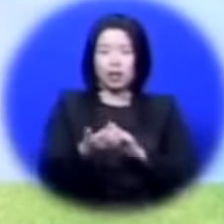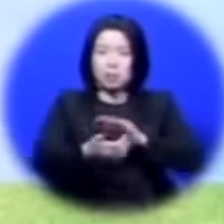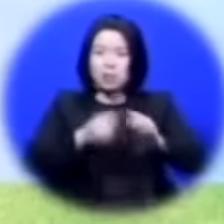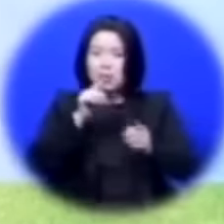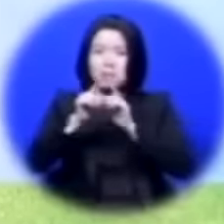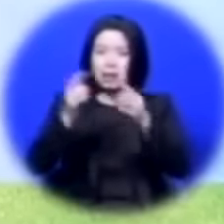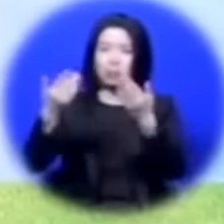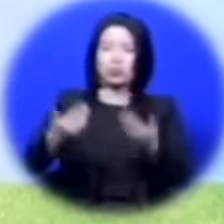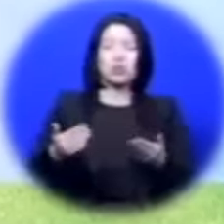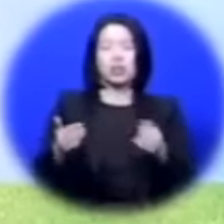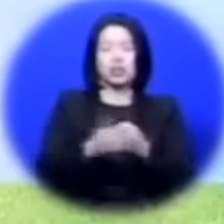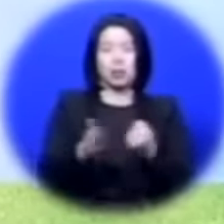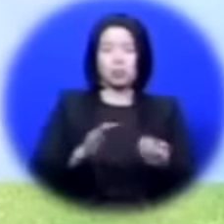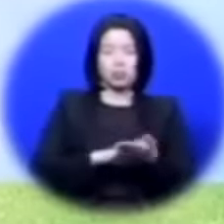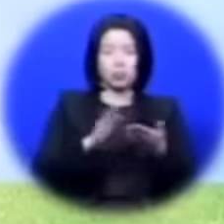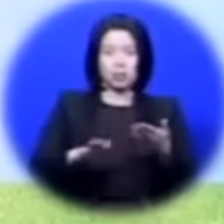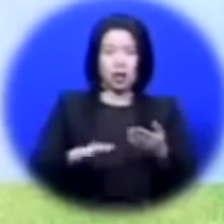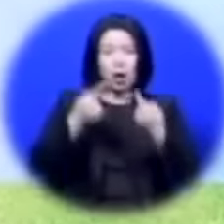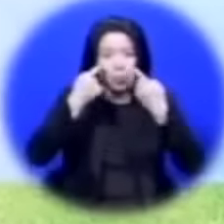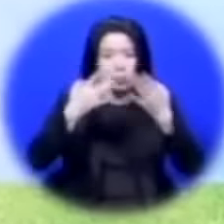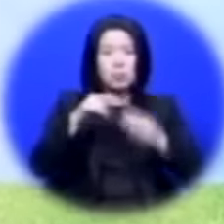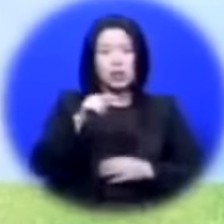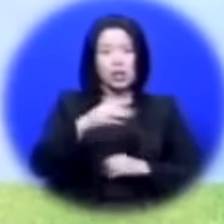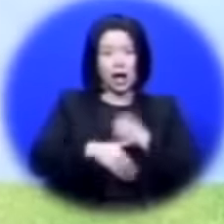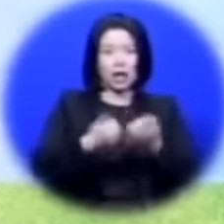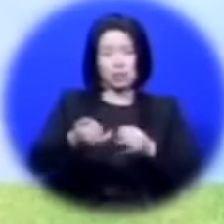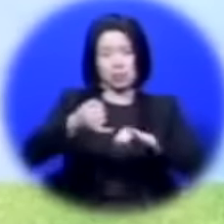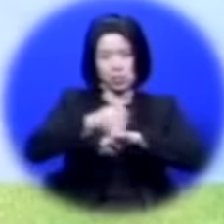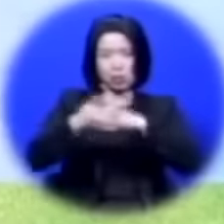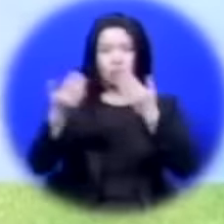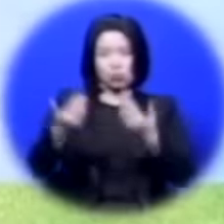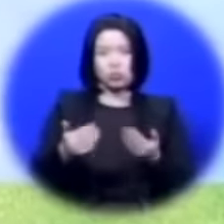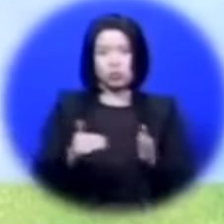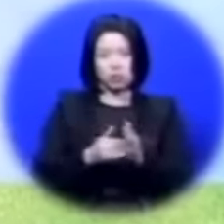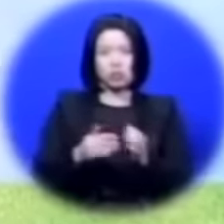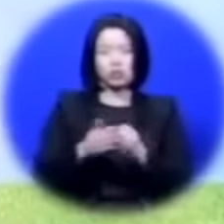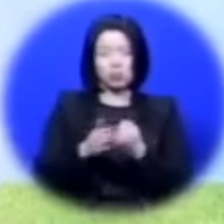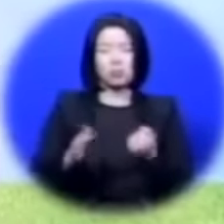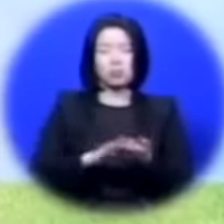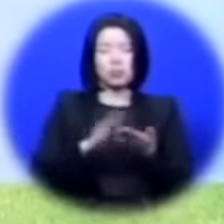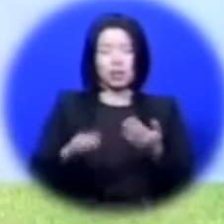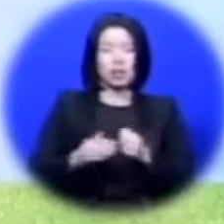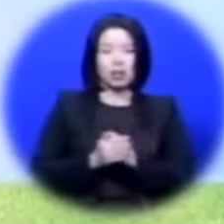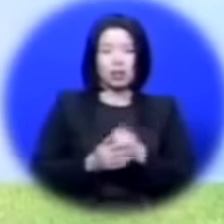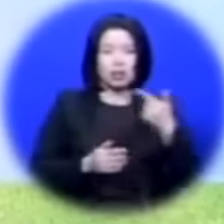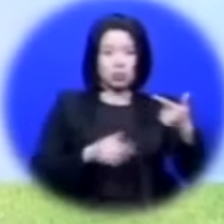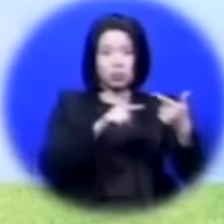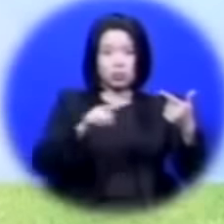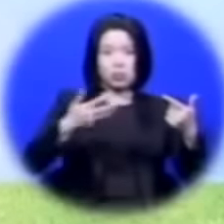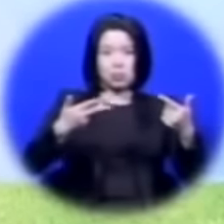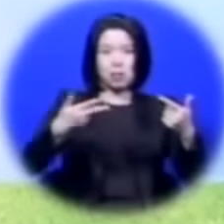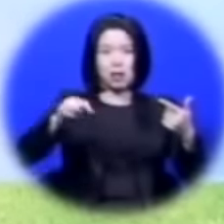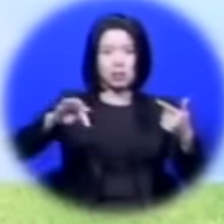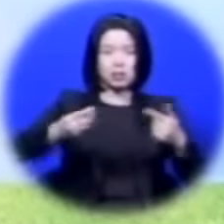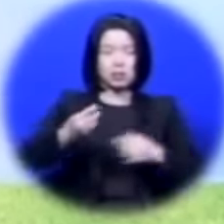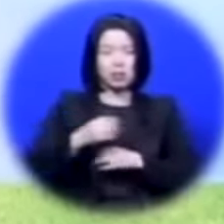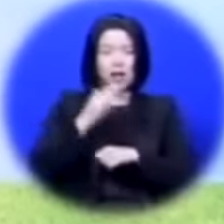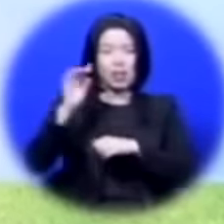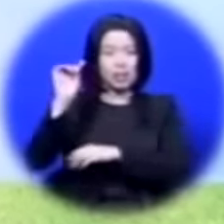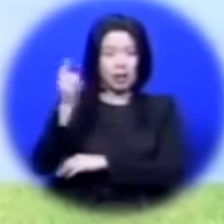때문입니다 분명히 하나님이 그렇게 약속하셨어요 6절부터 8절까지 다윗이